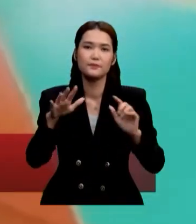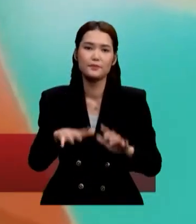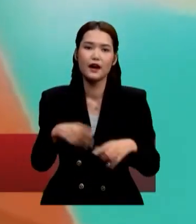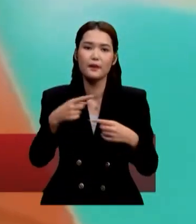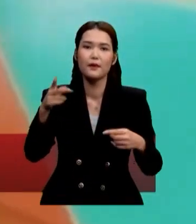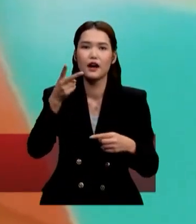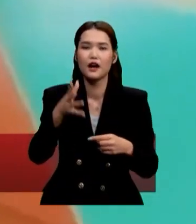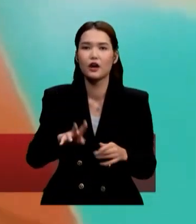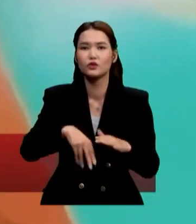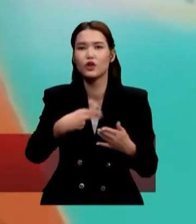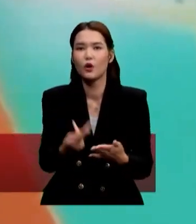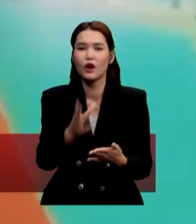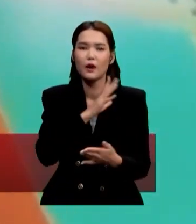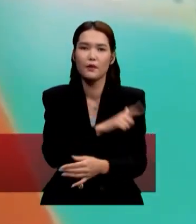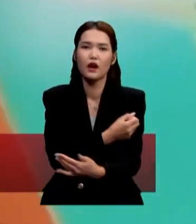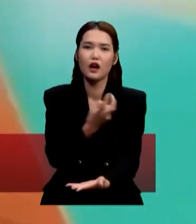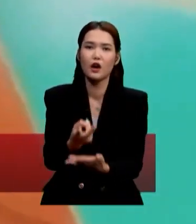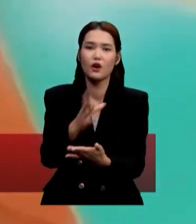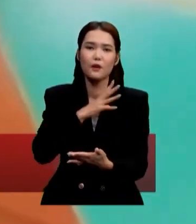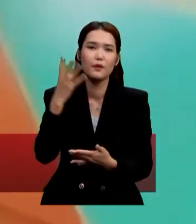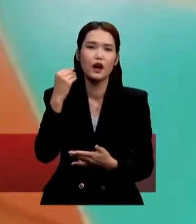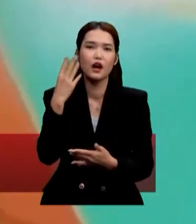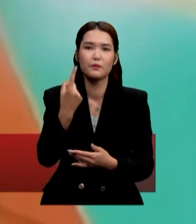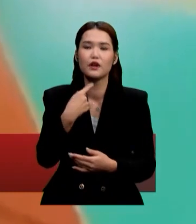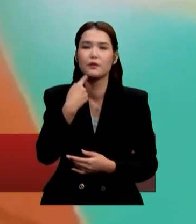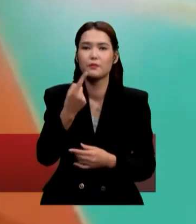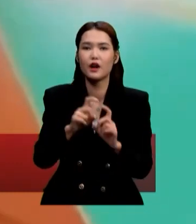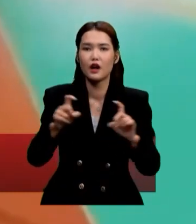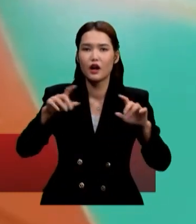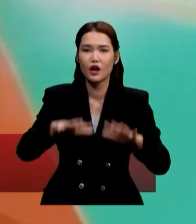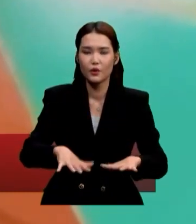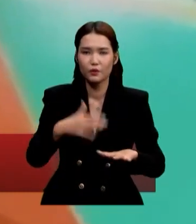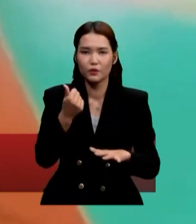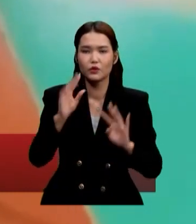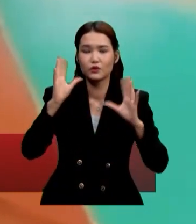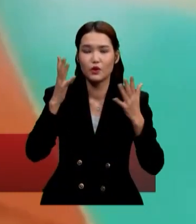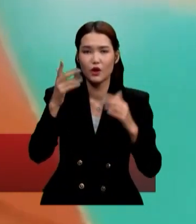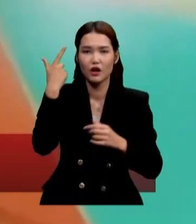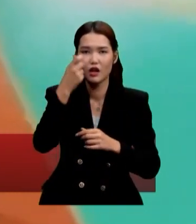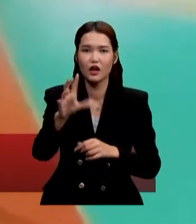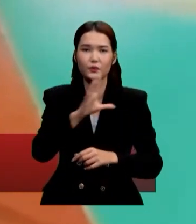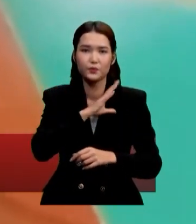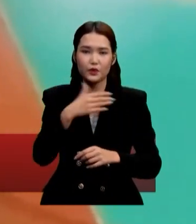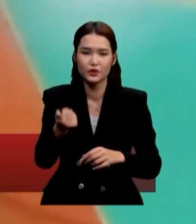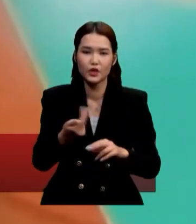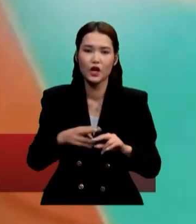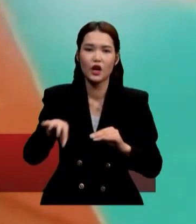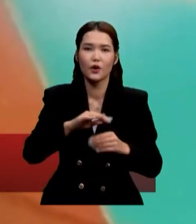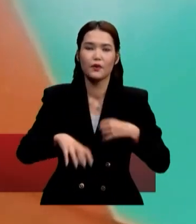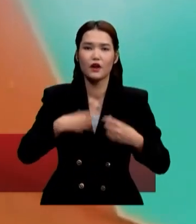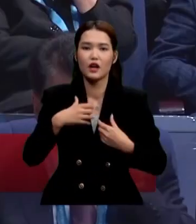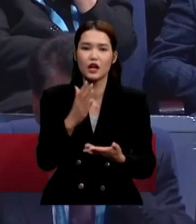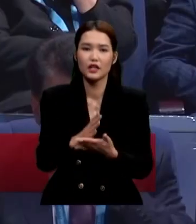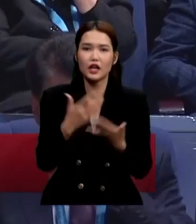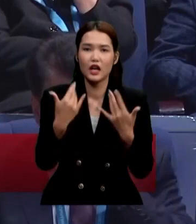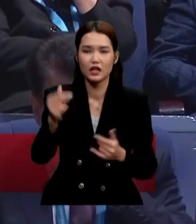баспалдақтан құлаған оқушы ауыр жарақат алса, Алматыда бірінші сынып оқушысы зорланғаны туралы хабар жалпақ жұртқа тарады. Бұл